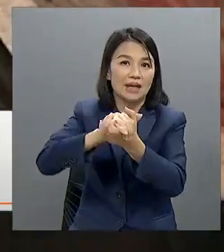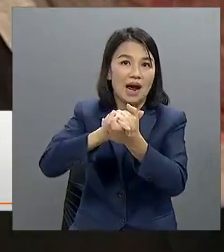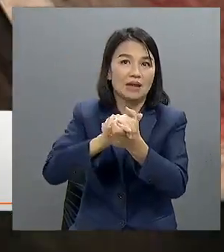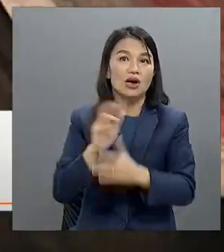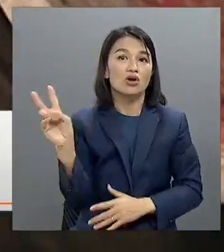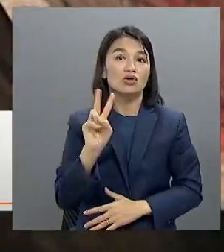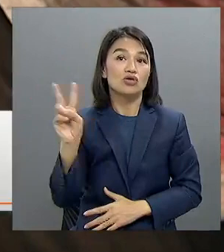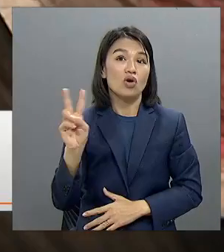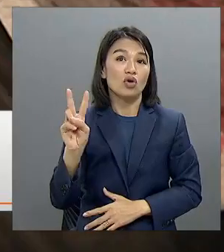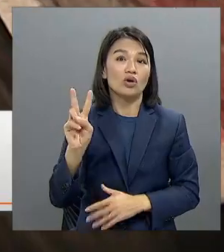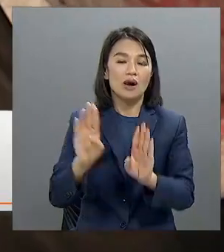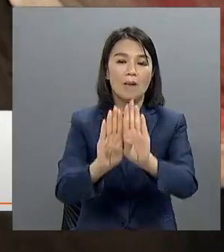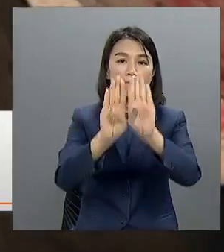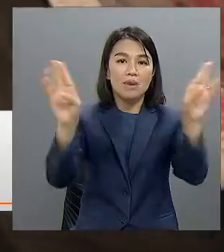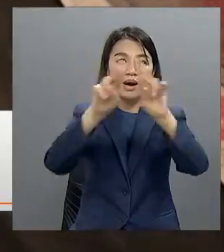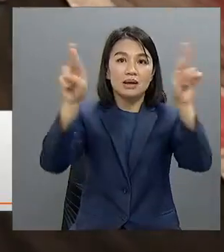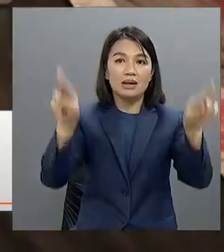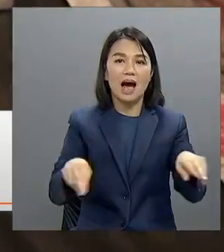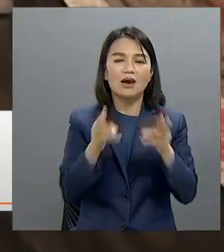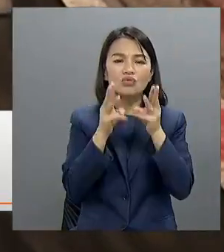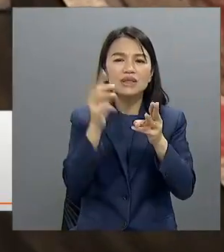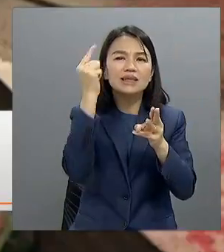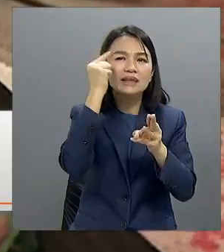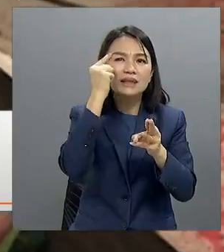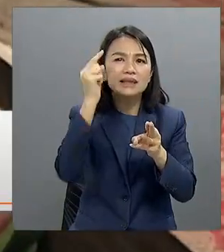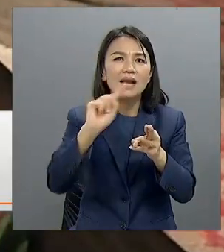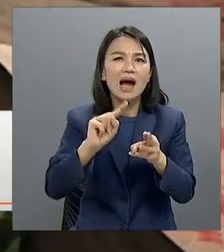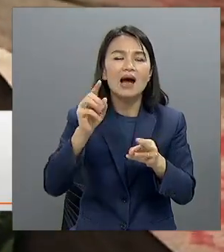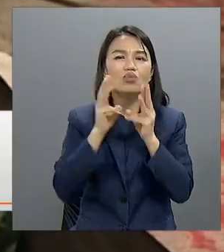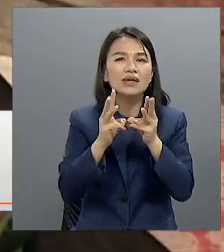เปิดร้านนี้ว่าแนวคิดเนี่ยในการเปิดร้านมาจากไหนยังไงบ้างครับ